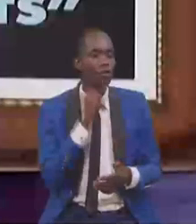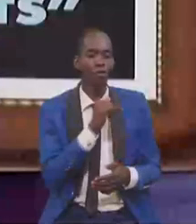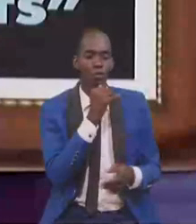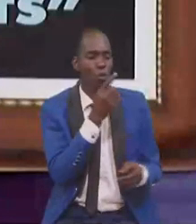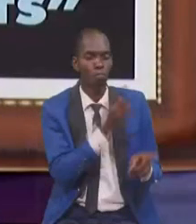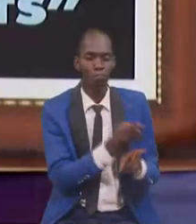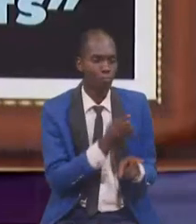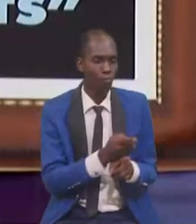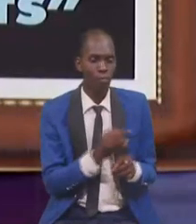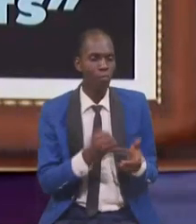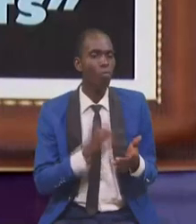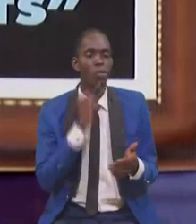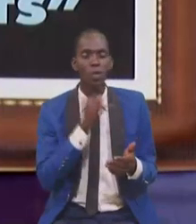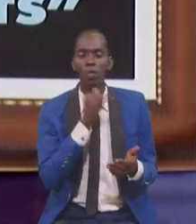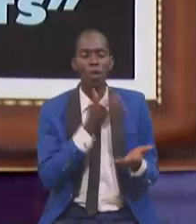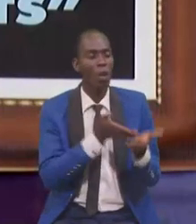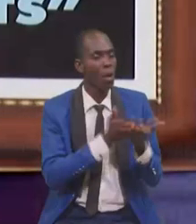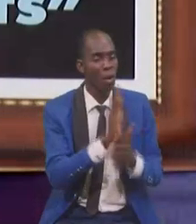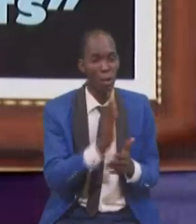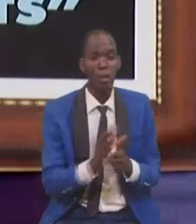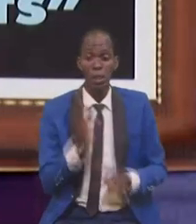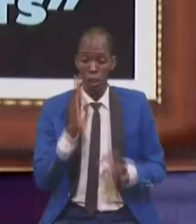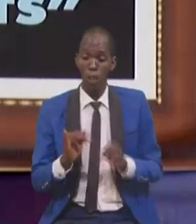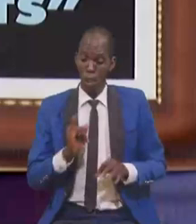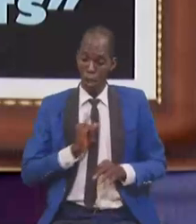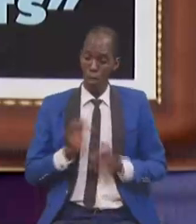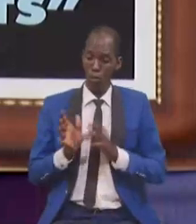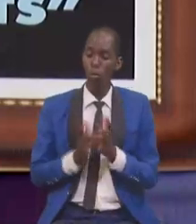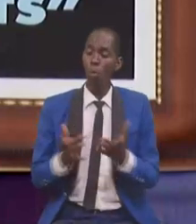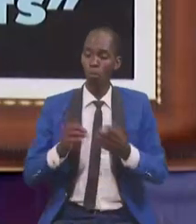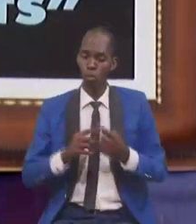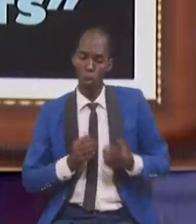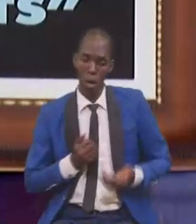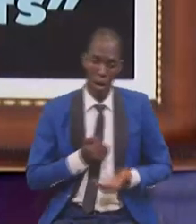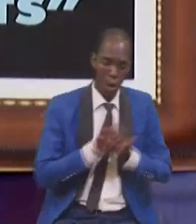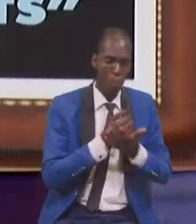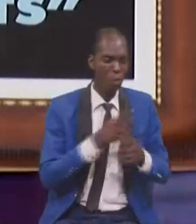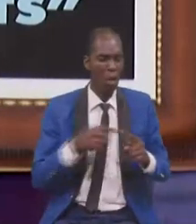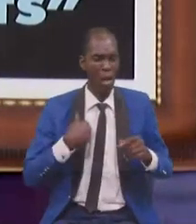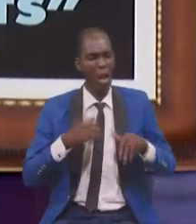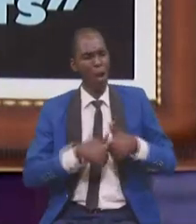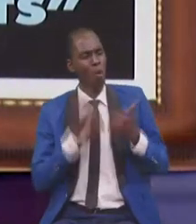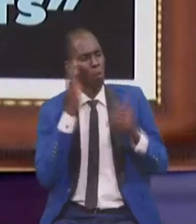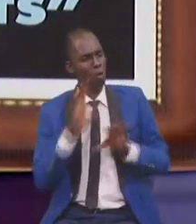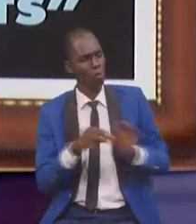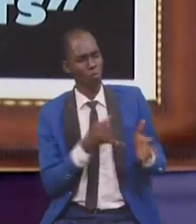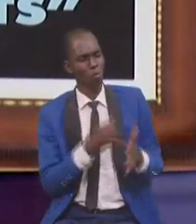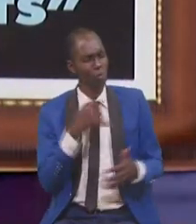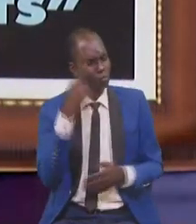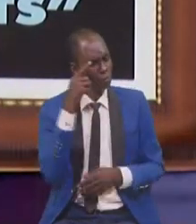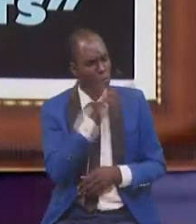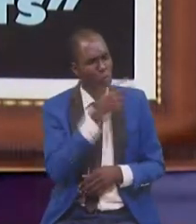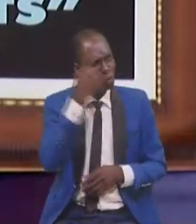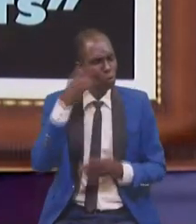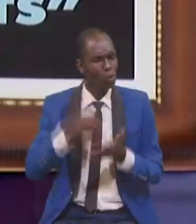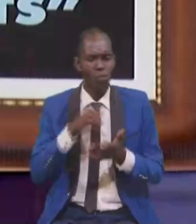Oui, Seigneur. Il répondit, il n'est pas bien de prendre le pain. Oui, ce n'est pas bon, même si je veux le faire, comment je